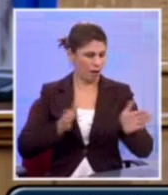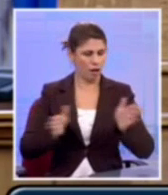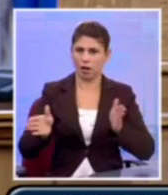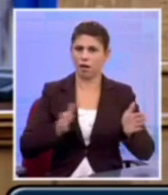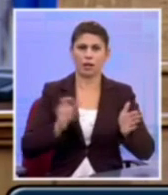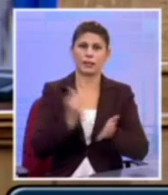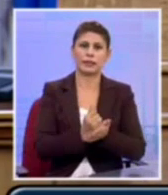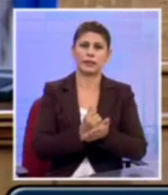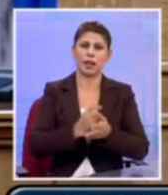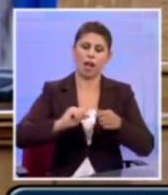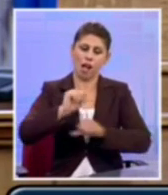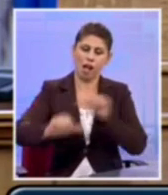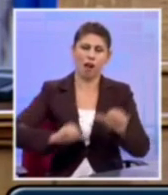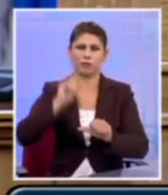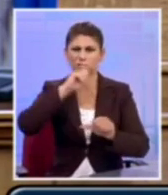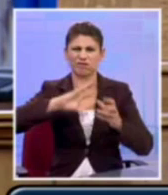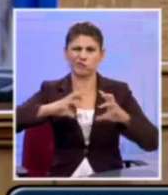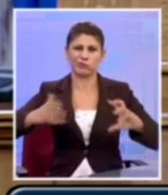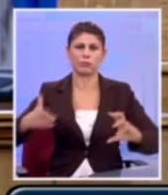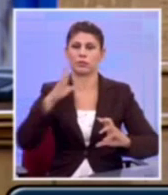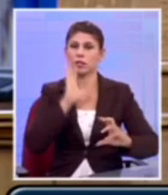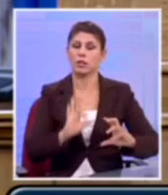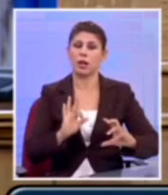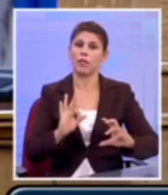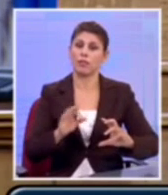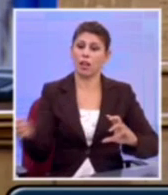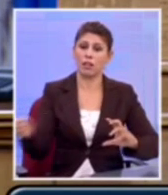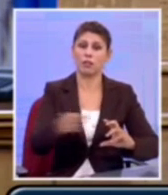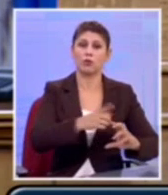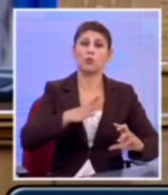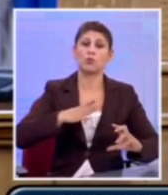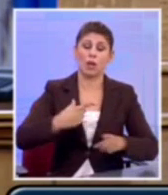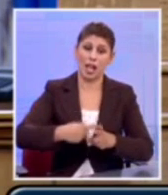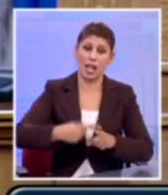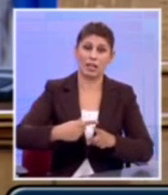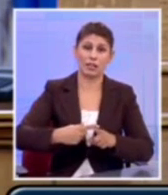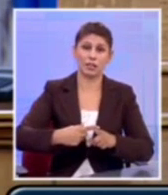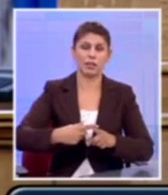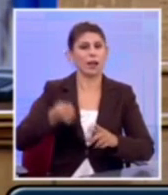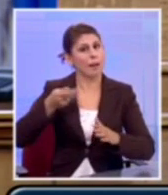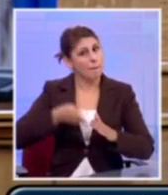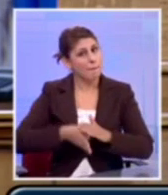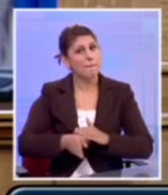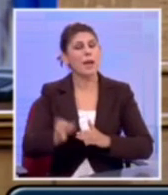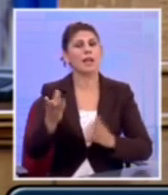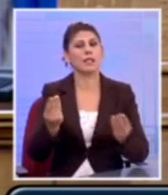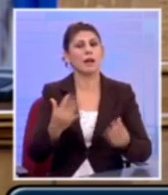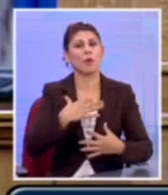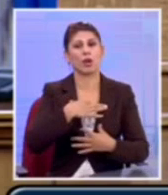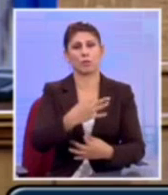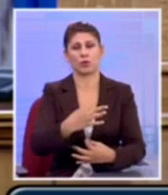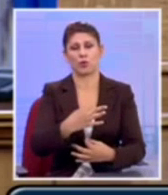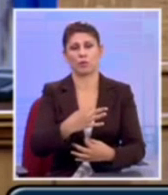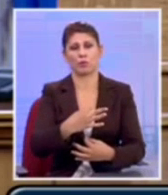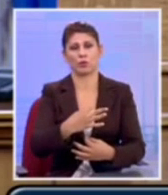προσανατολισμός και παραποίηση της αλήθειας προς τον ελληνικό λαό, μέσα ακόμη και από εκπροσώπους